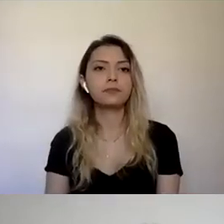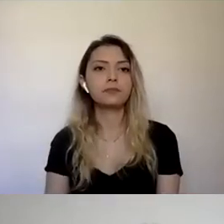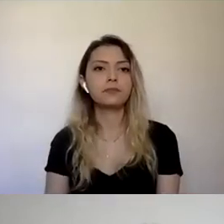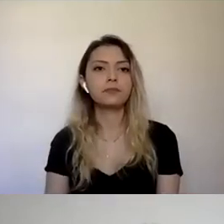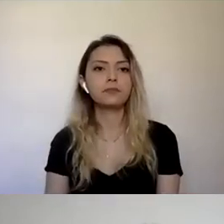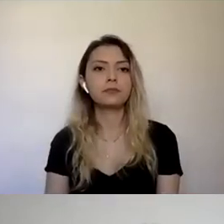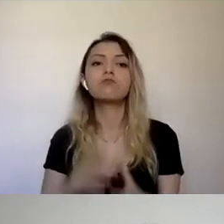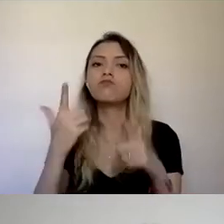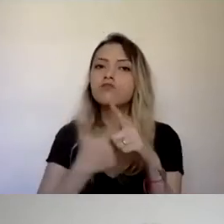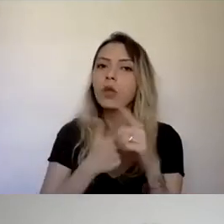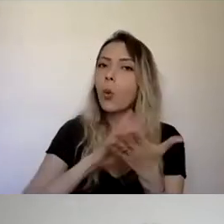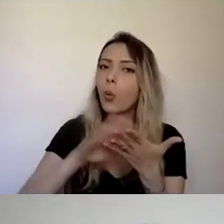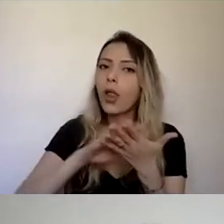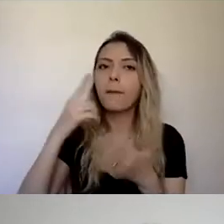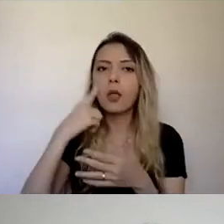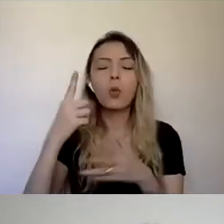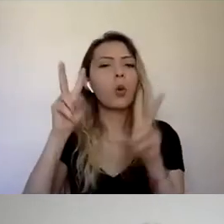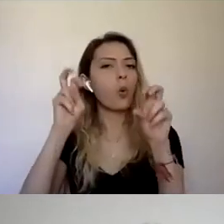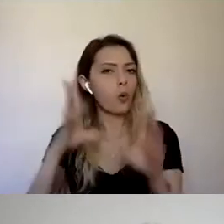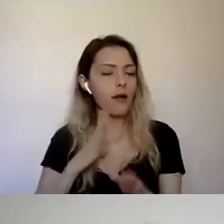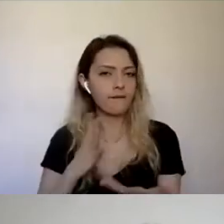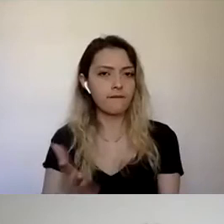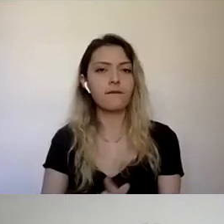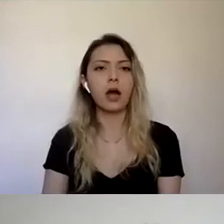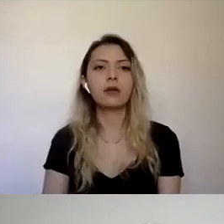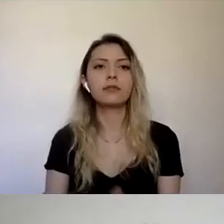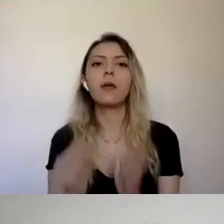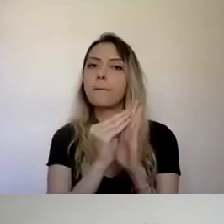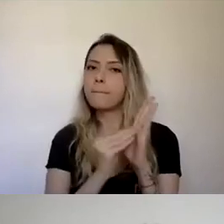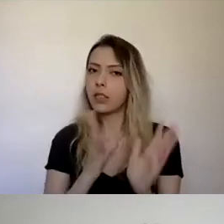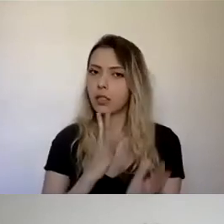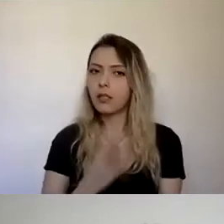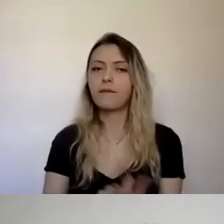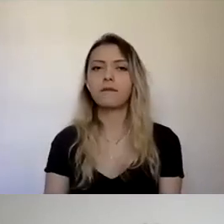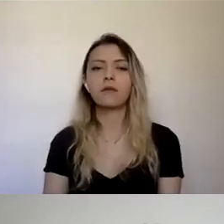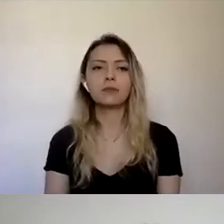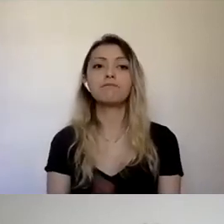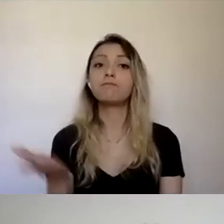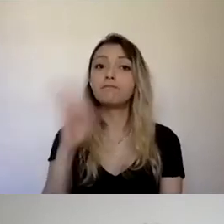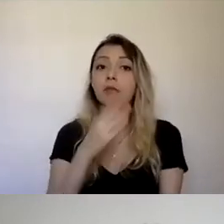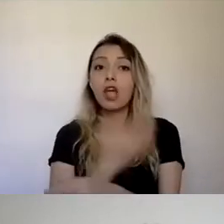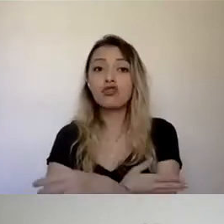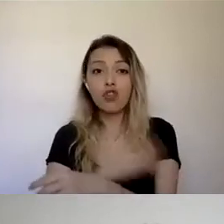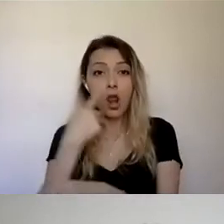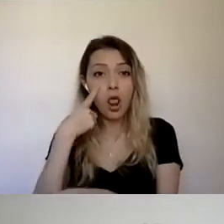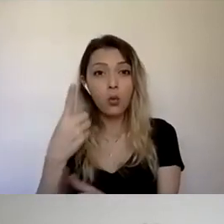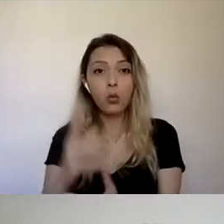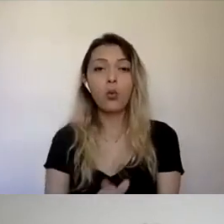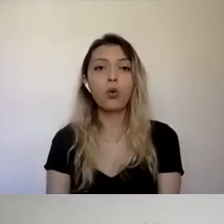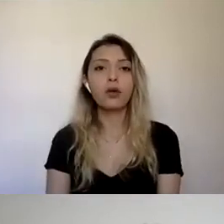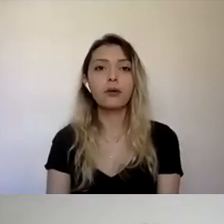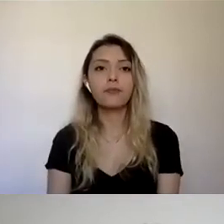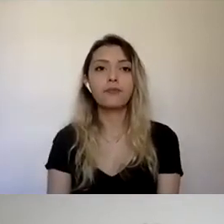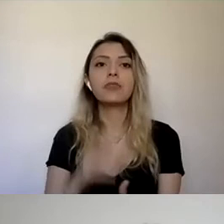Kiraların düzenlenmesiyle alakalı ya da dondurulmasıyla alakalı belli zamanlarda. Ya da şehirlerde